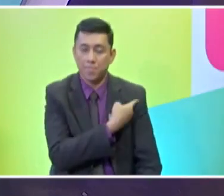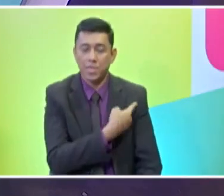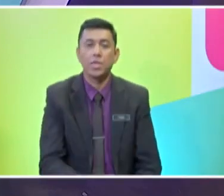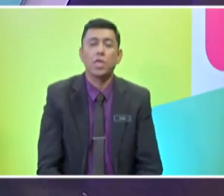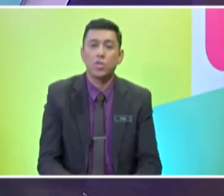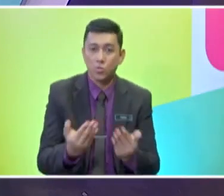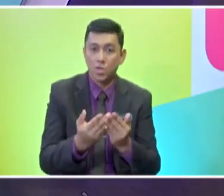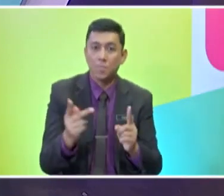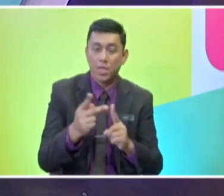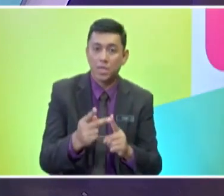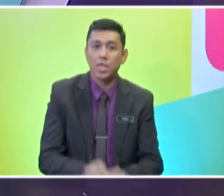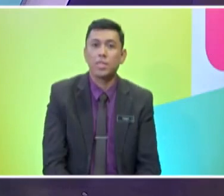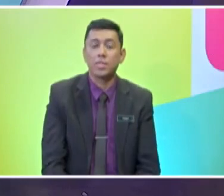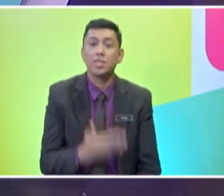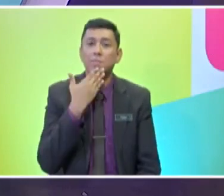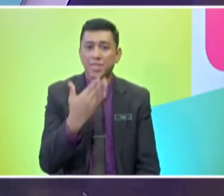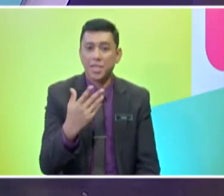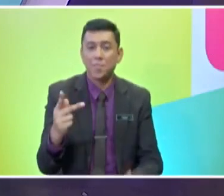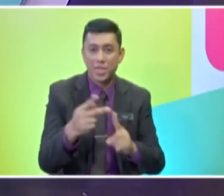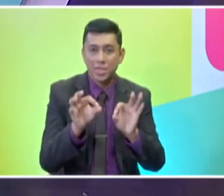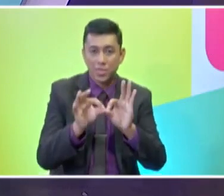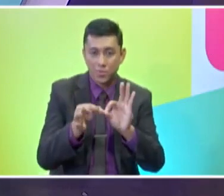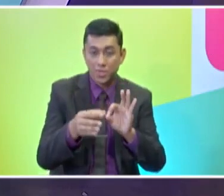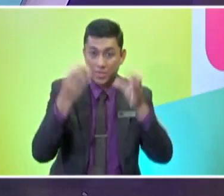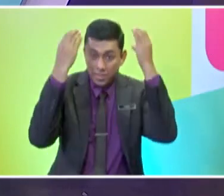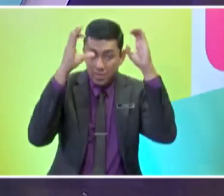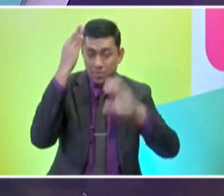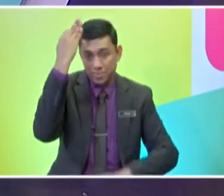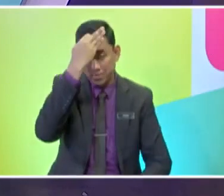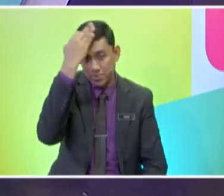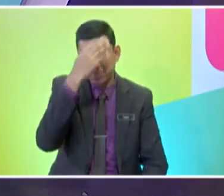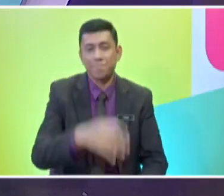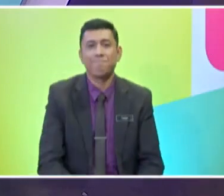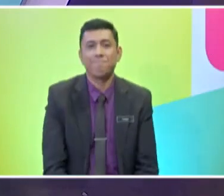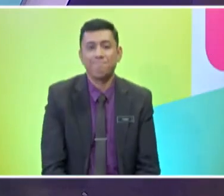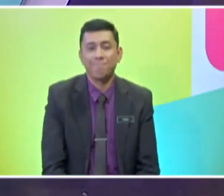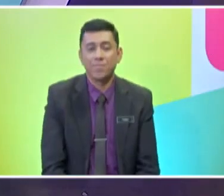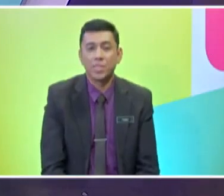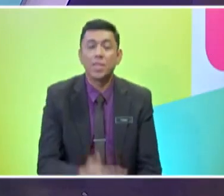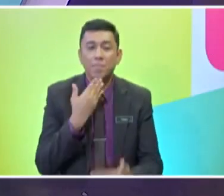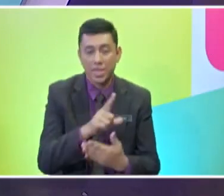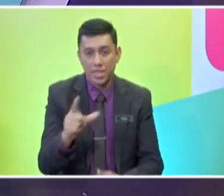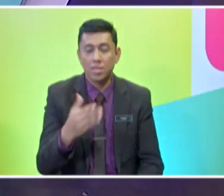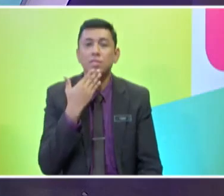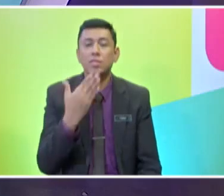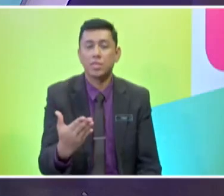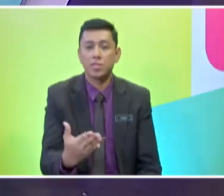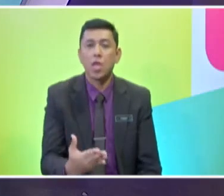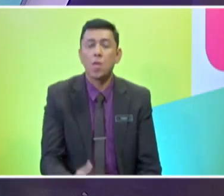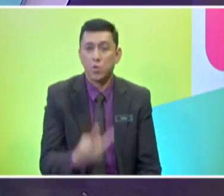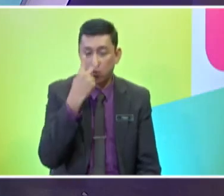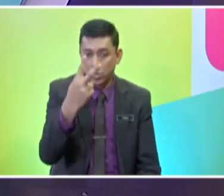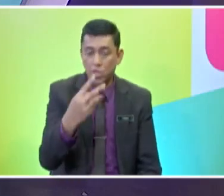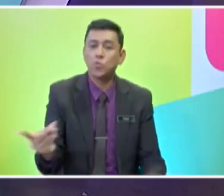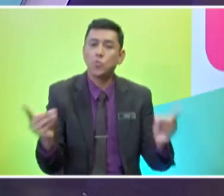ya dan juga terima kasih kepada juru basic acara kita Cikgu bakery Nizam Adam Idrus Baiklah terima kasih karena menonton sehingga kita